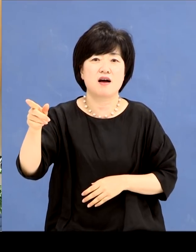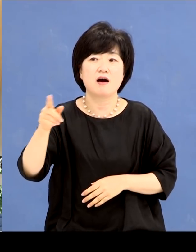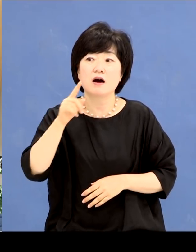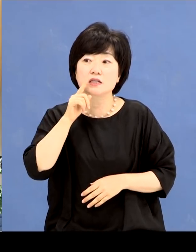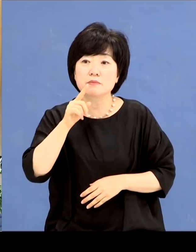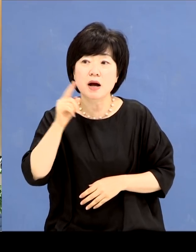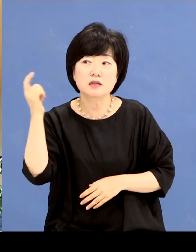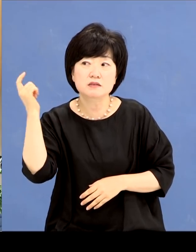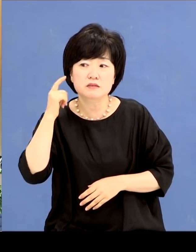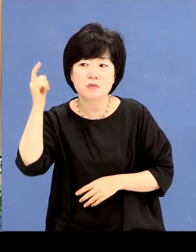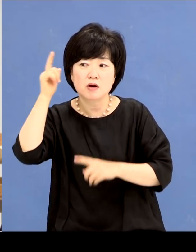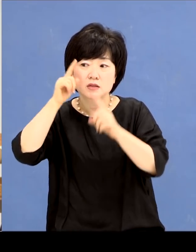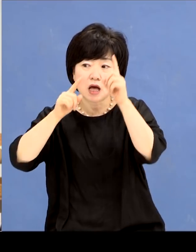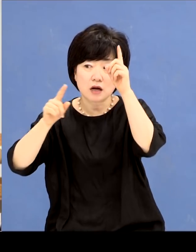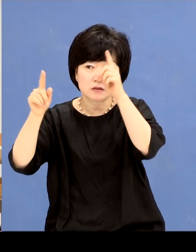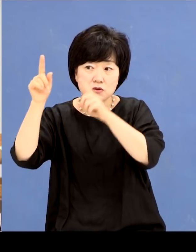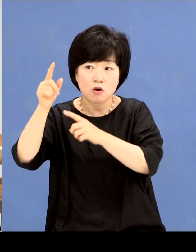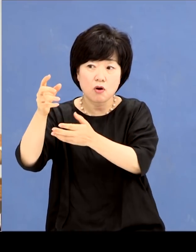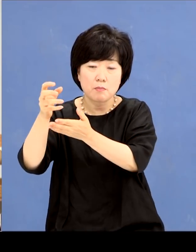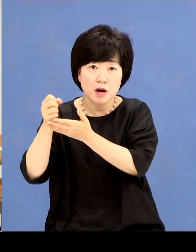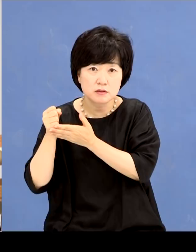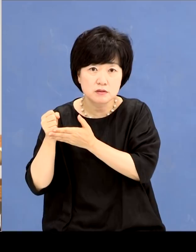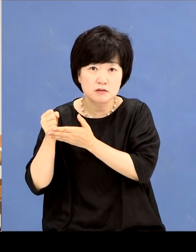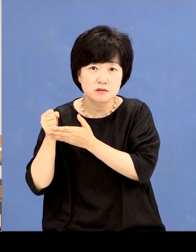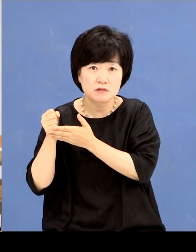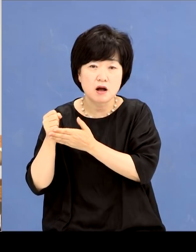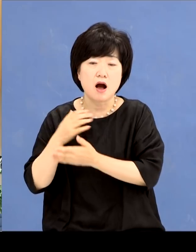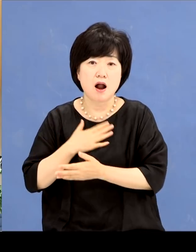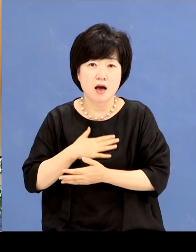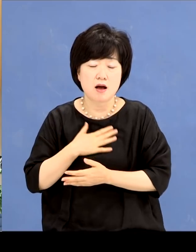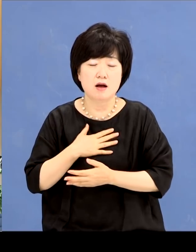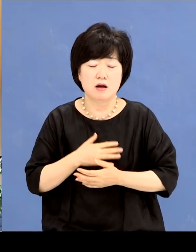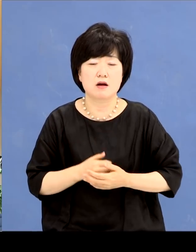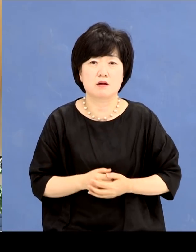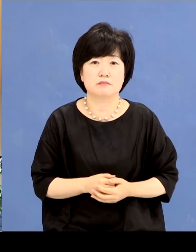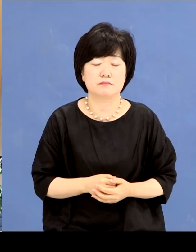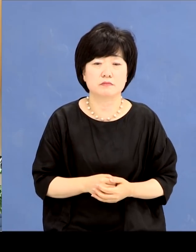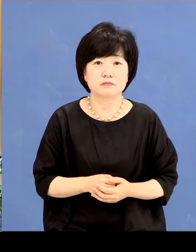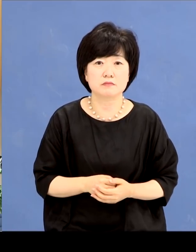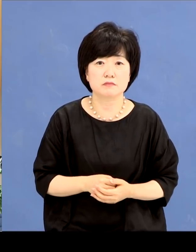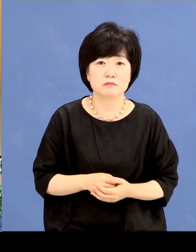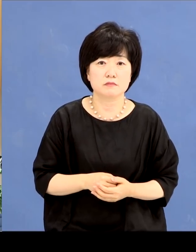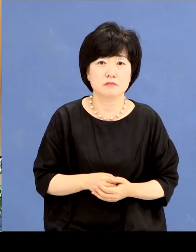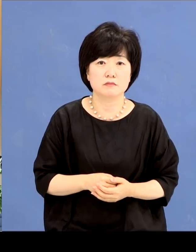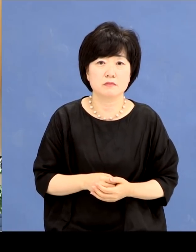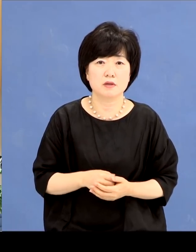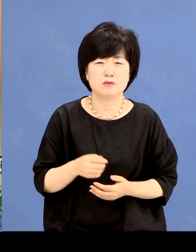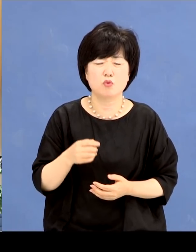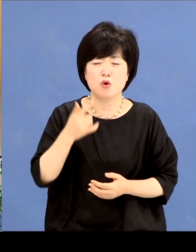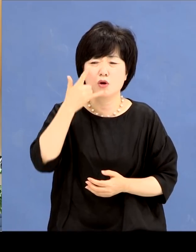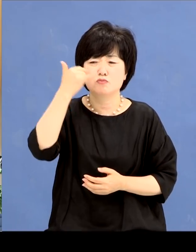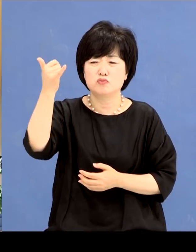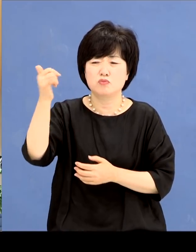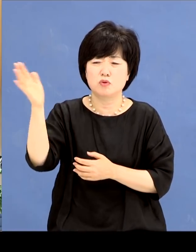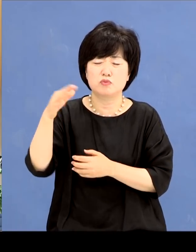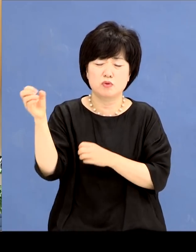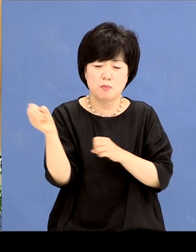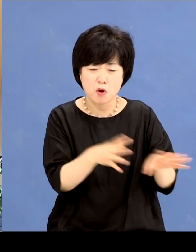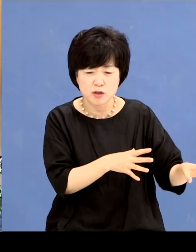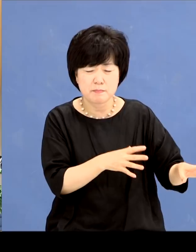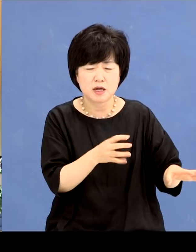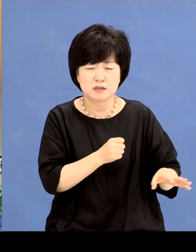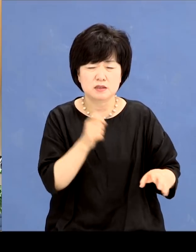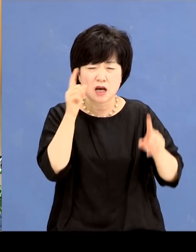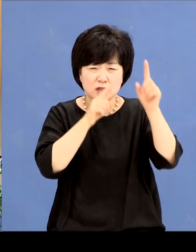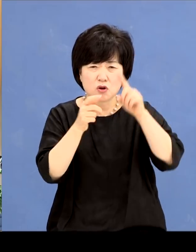제가 상처 받을 법도 한데. 네. 그렇죠. 네. 남자 그리고 입장에서는. 사실 저희가 어떠냐면 부모님에게 버림받은 상처가 너무 크기